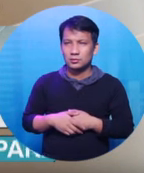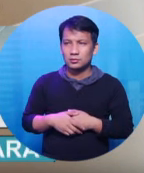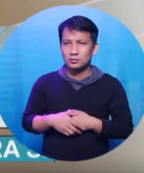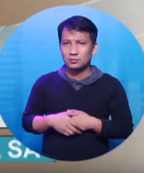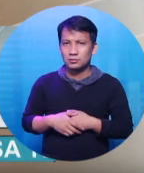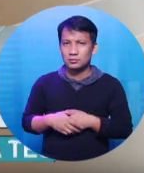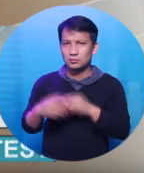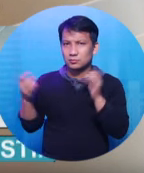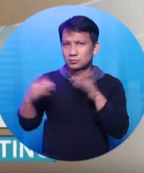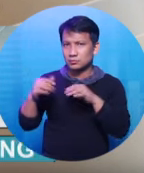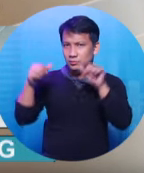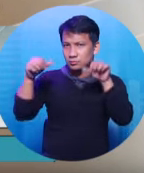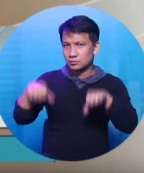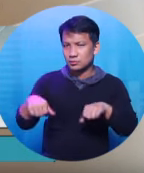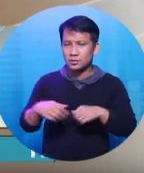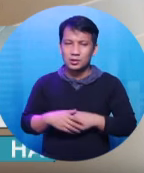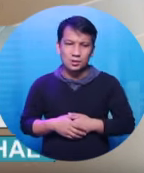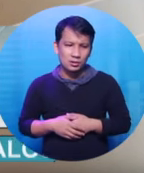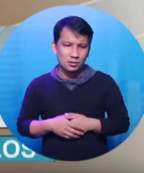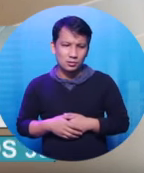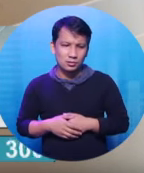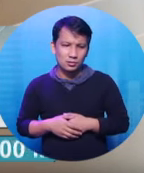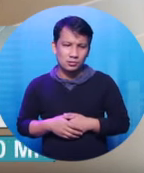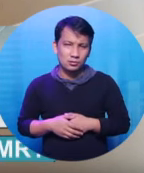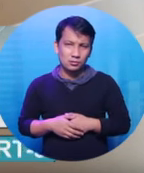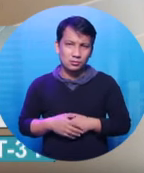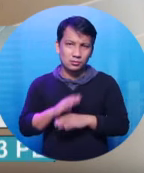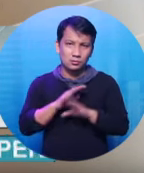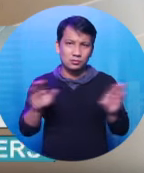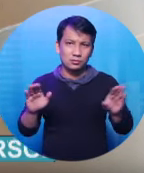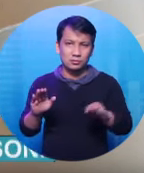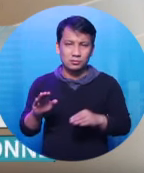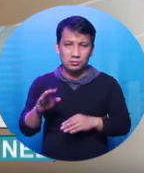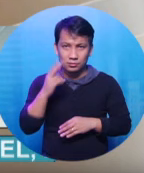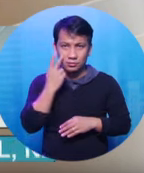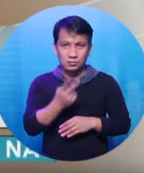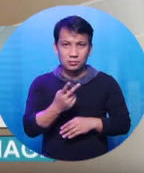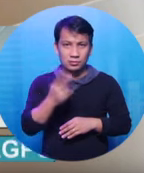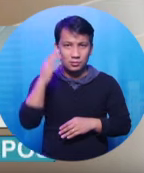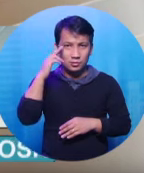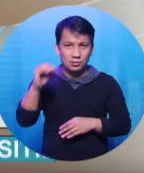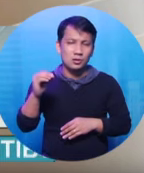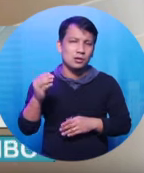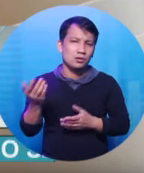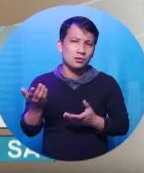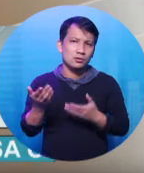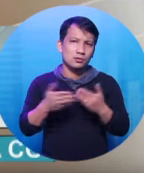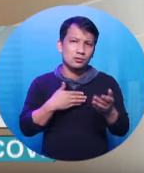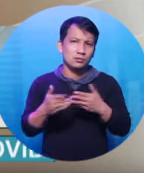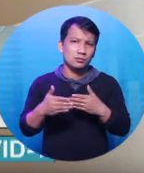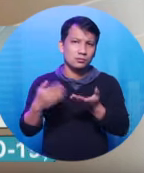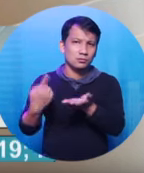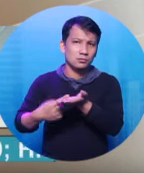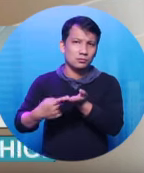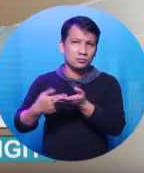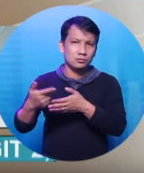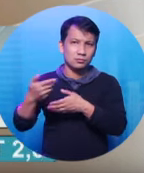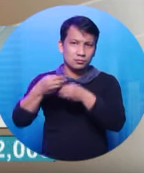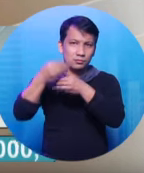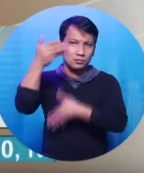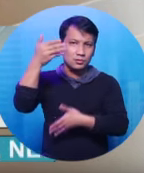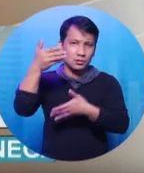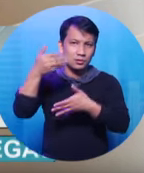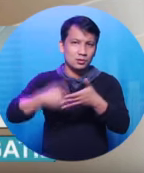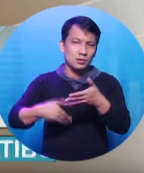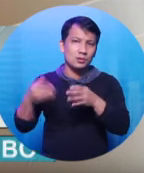made a comment. And then he said, I didn't, kung makikita niyo pa yung hello and all that, nagkakaroon kami ng parang debate. At the